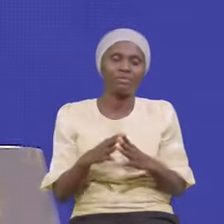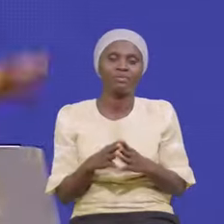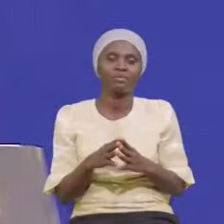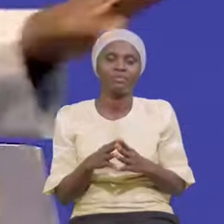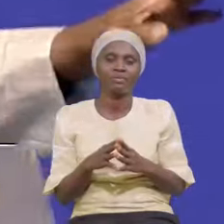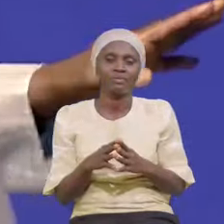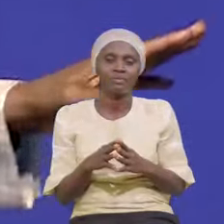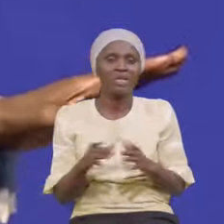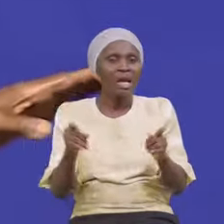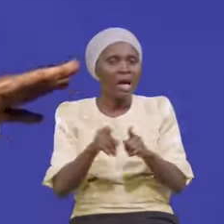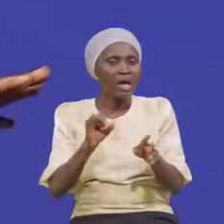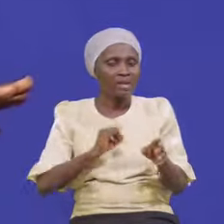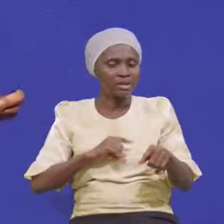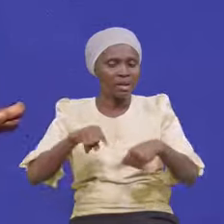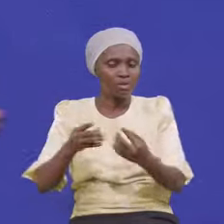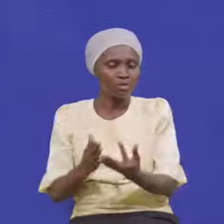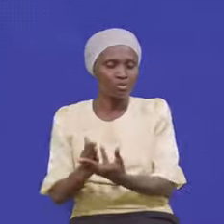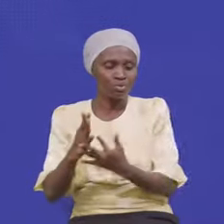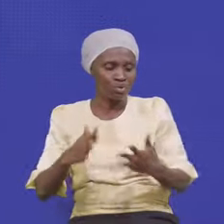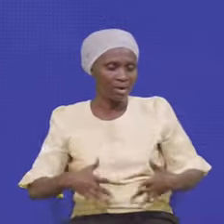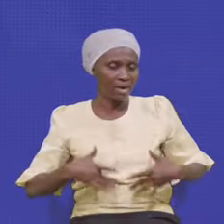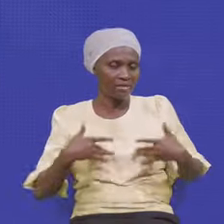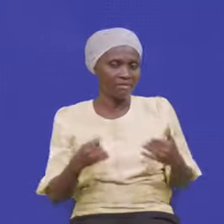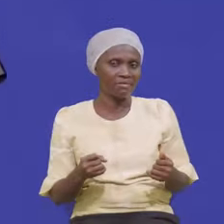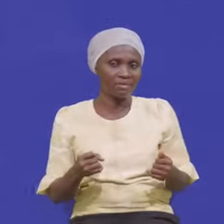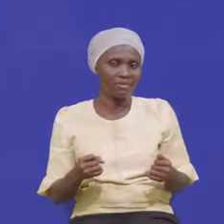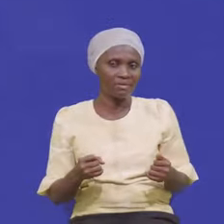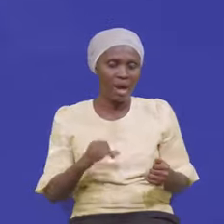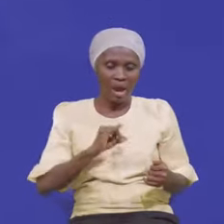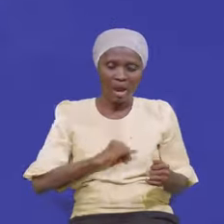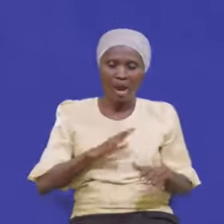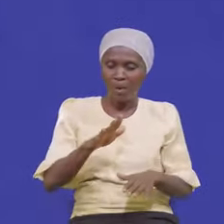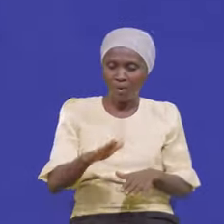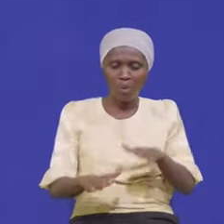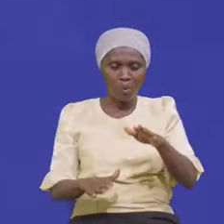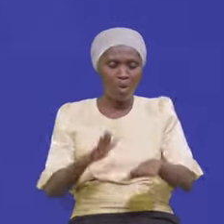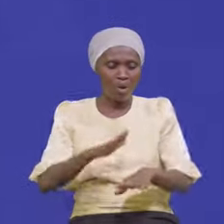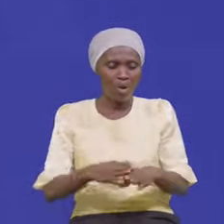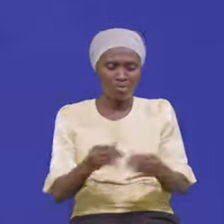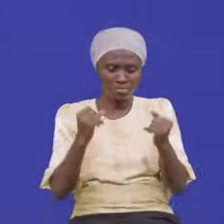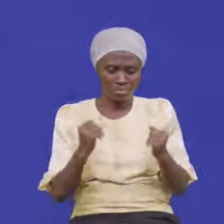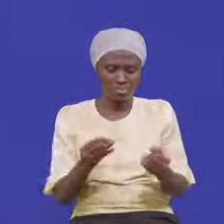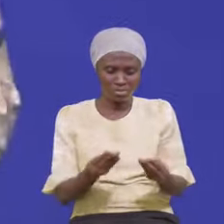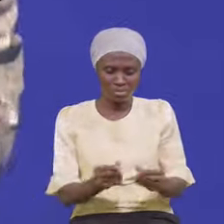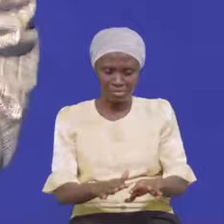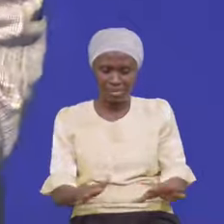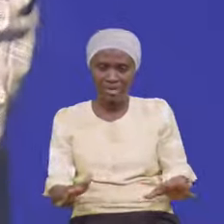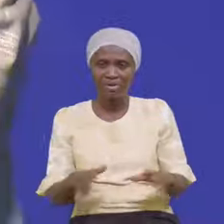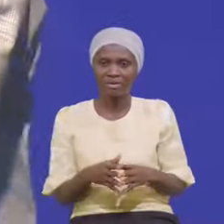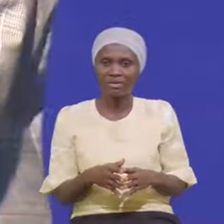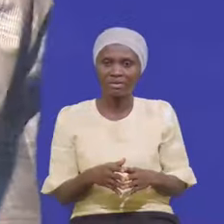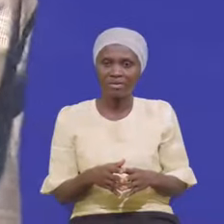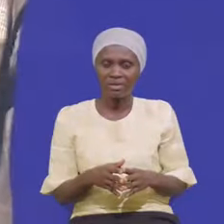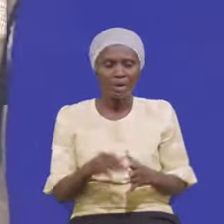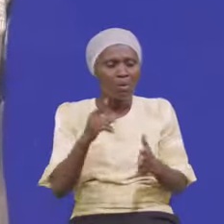వరమై ఉన్నది. As I go through life. నేను జీవితంలో ముందుకు వెళ్తుండగా. I walk on solid ground. నేను స్థిరమైన నేల మీద నడుస్తున్నానంటే.